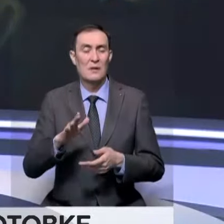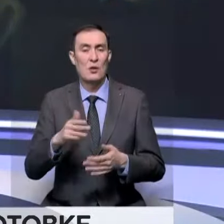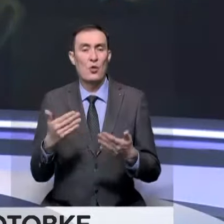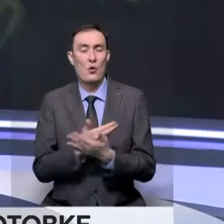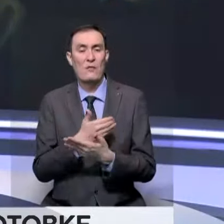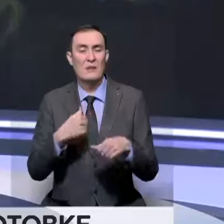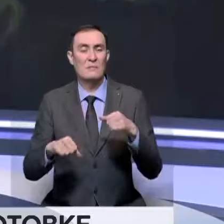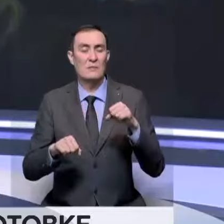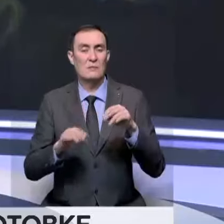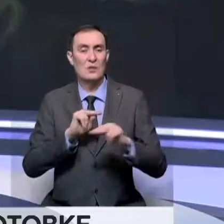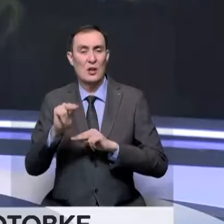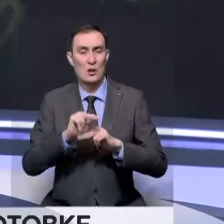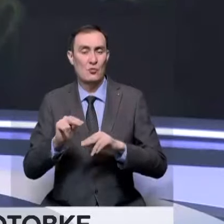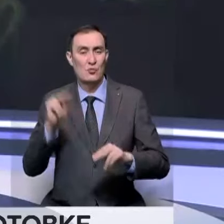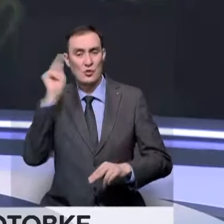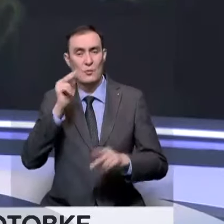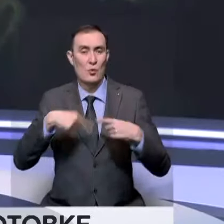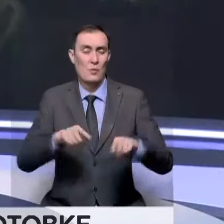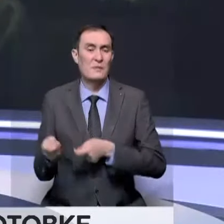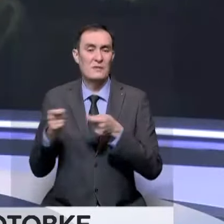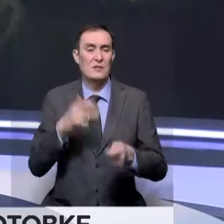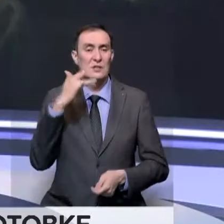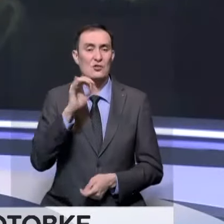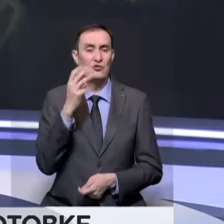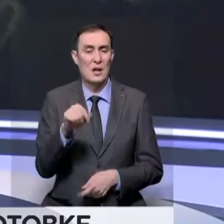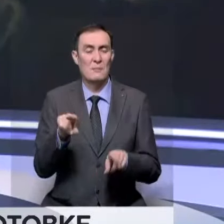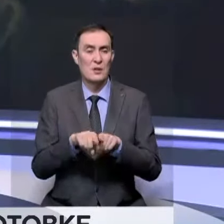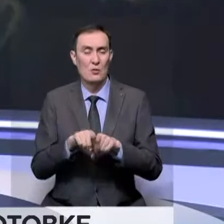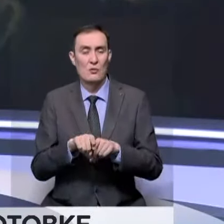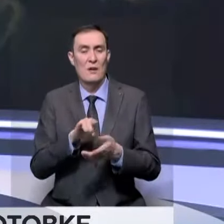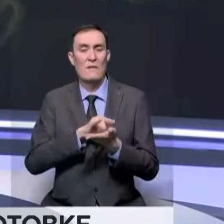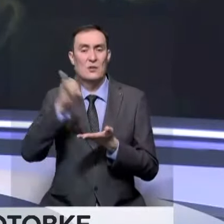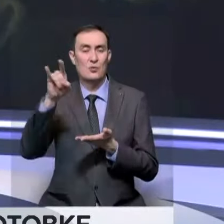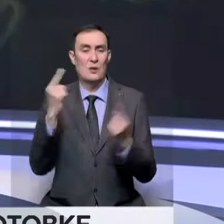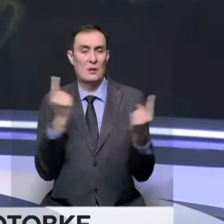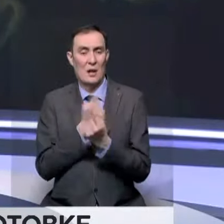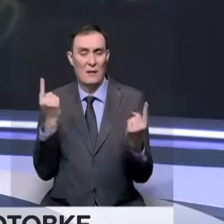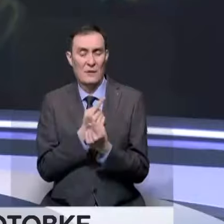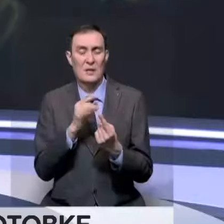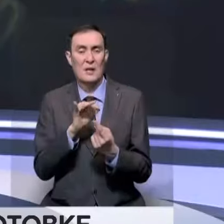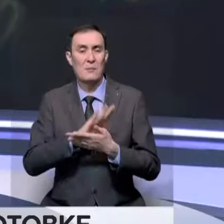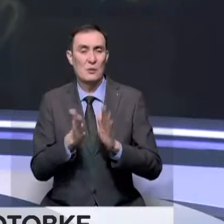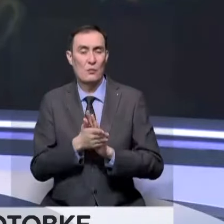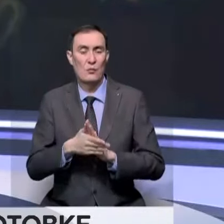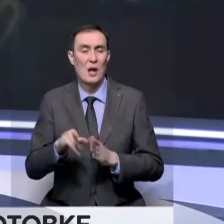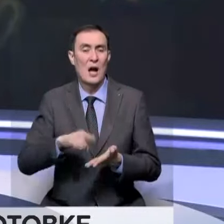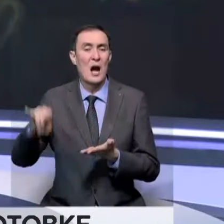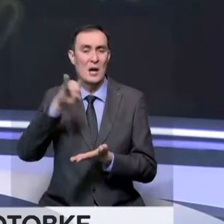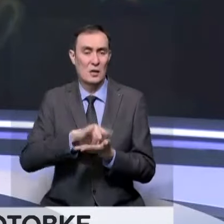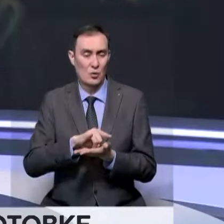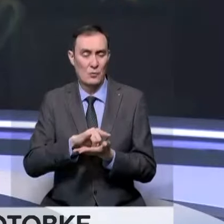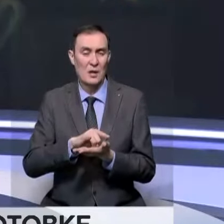появился новый тренажер. Учебный комплекс привезли из США. Он имитирует воздушный трафик и наземную обстановку на